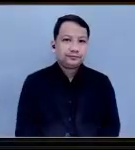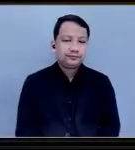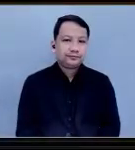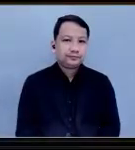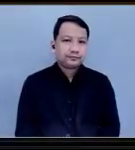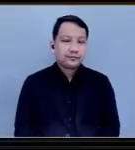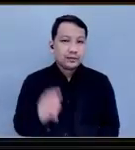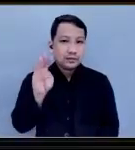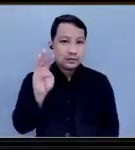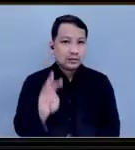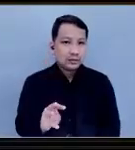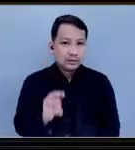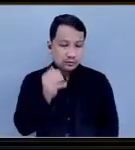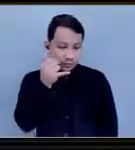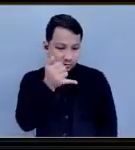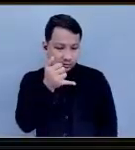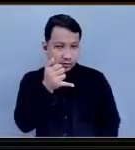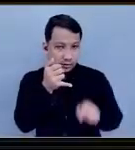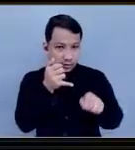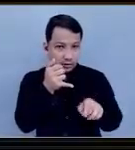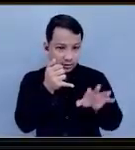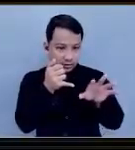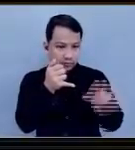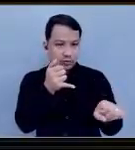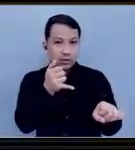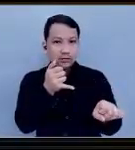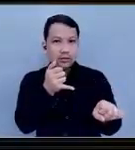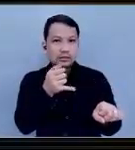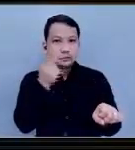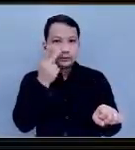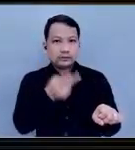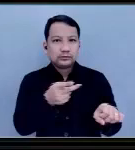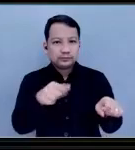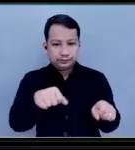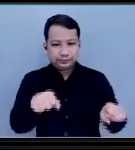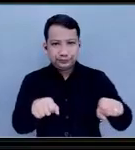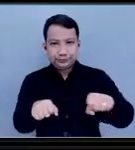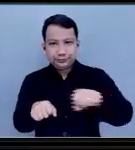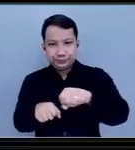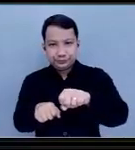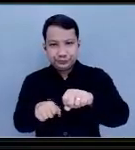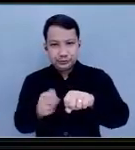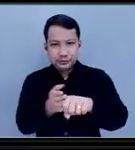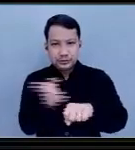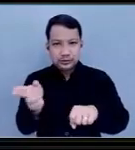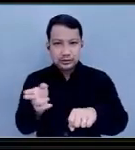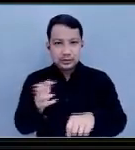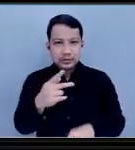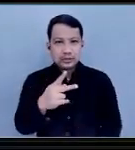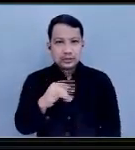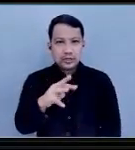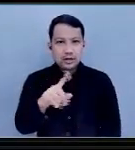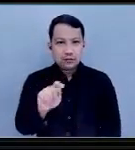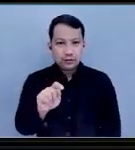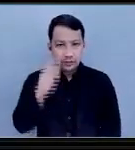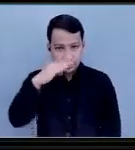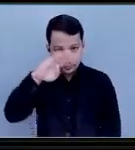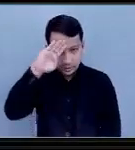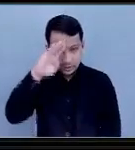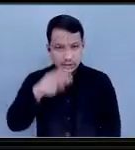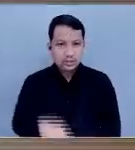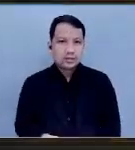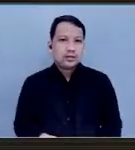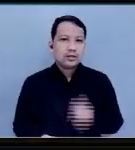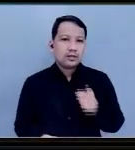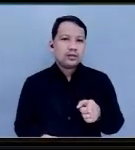Miyerkules ng umaga nang masapul sa CCTV ang rider na ito na lumiko papunta sa isang motel sa Kawit, Cavite. Pero ang motorsiklong gamit niya,